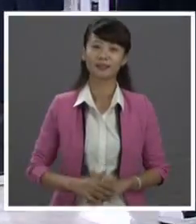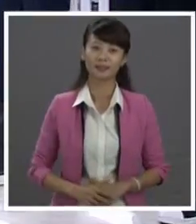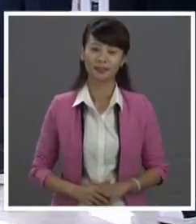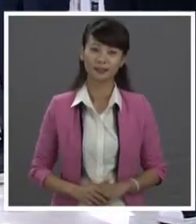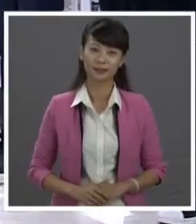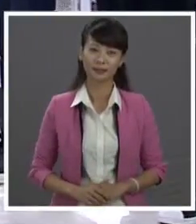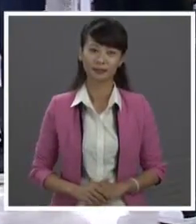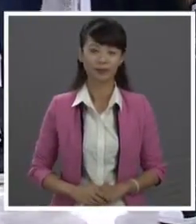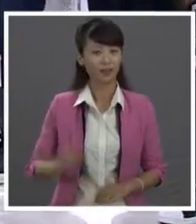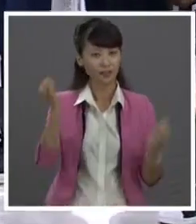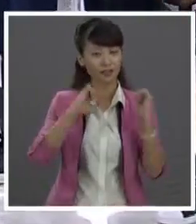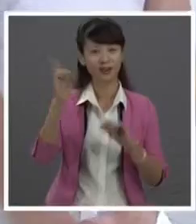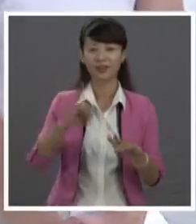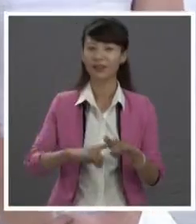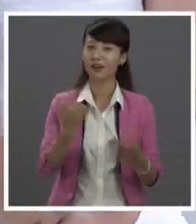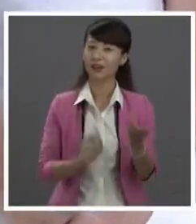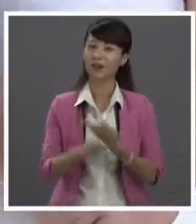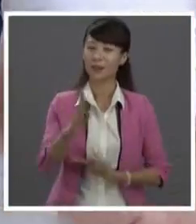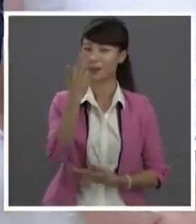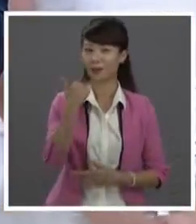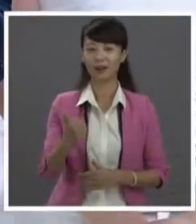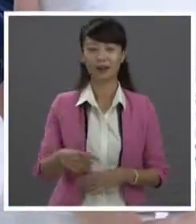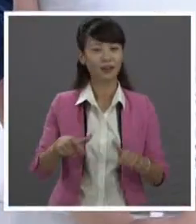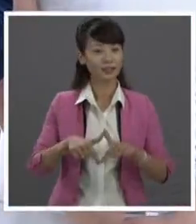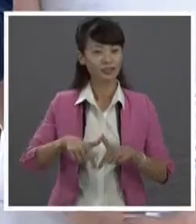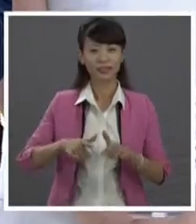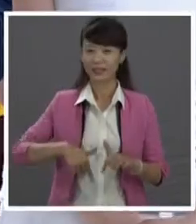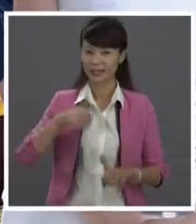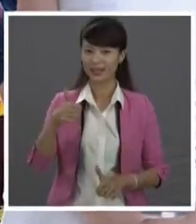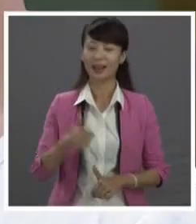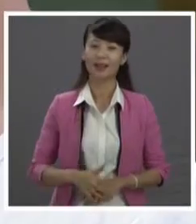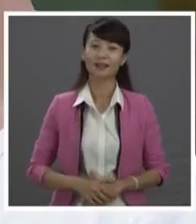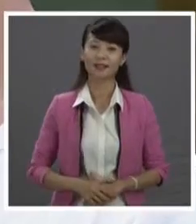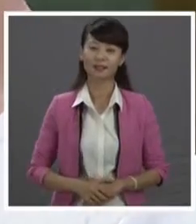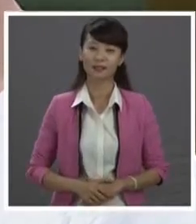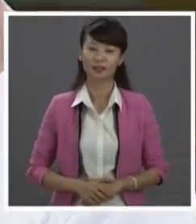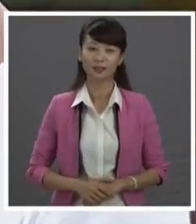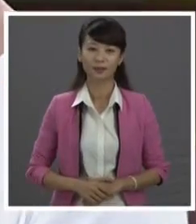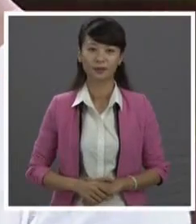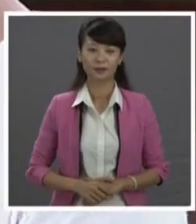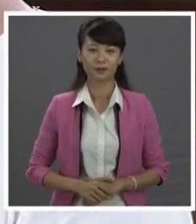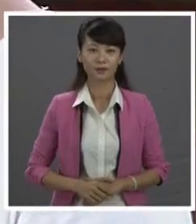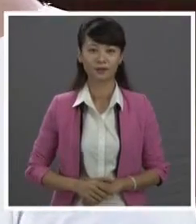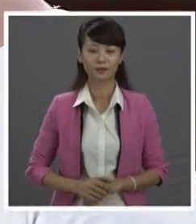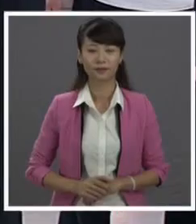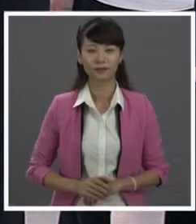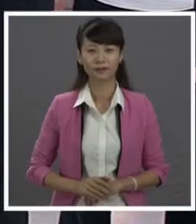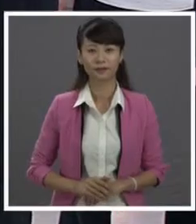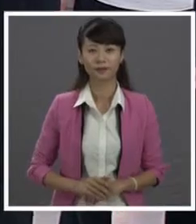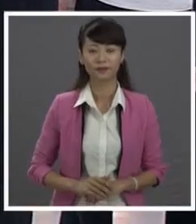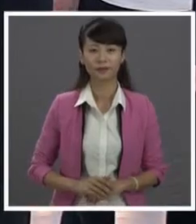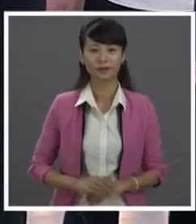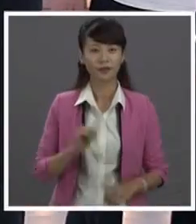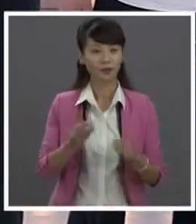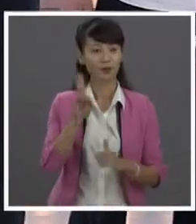他想找一个特别漂亮的， 心地善良的， 要很漂亮， 心地善良。 比如说谁？ 对，说像范